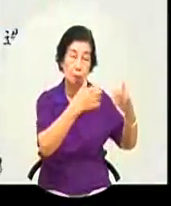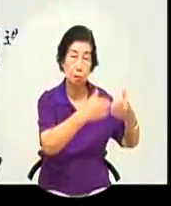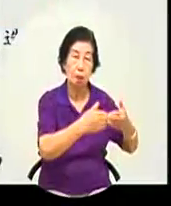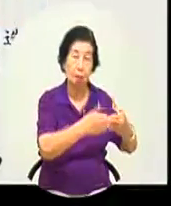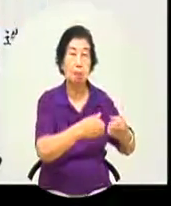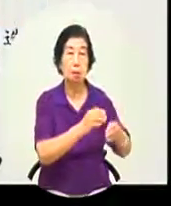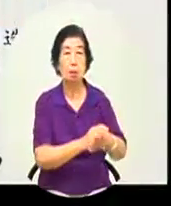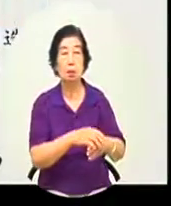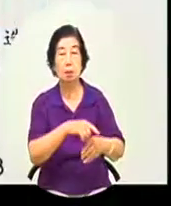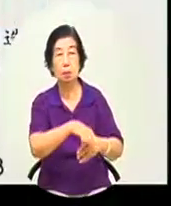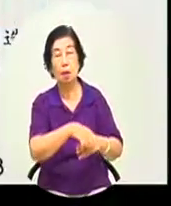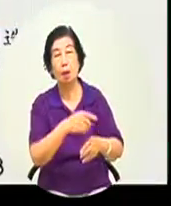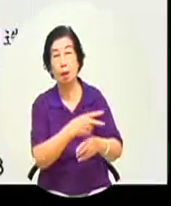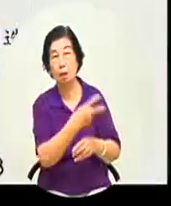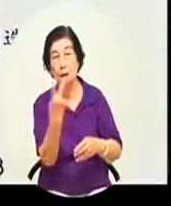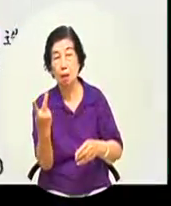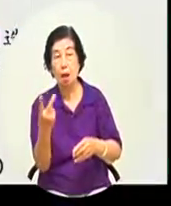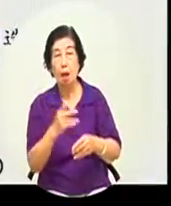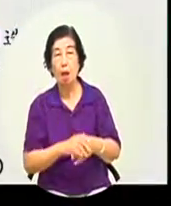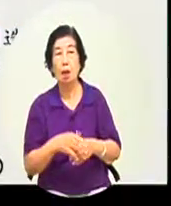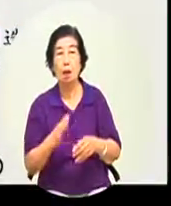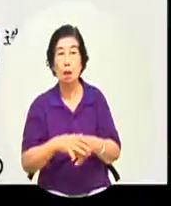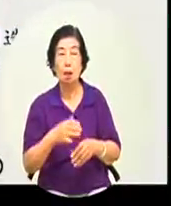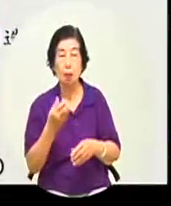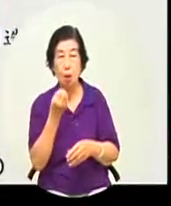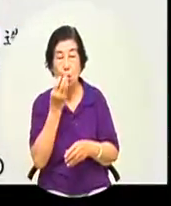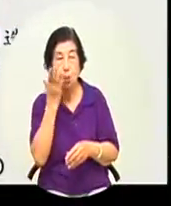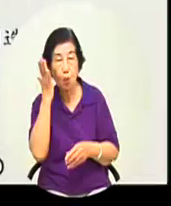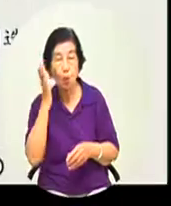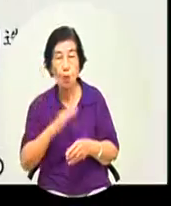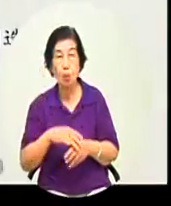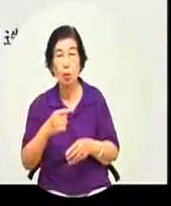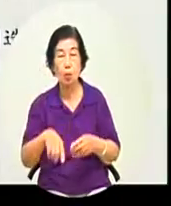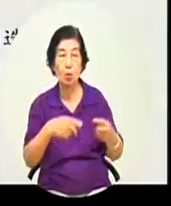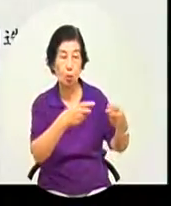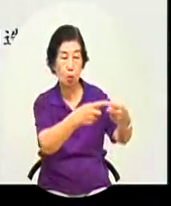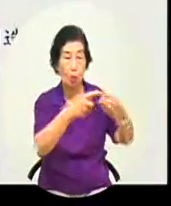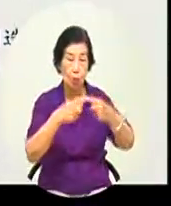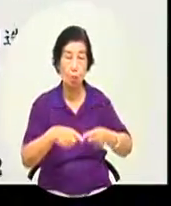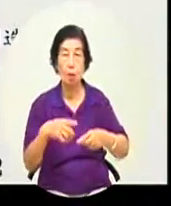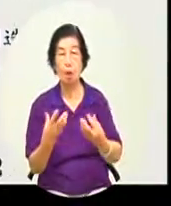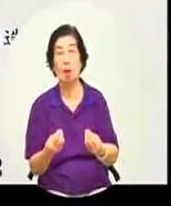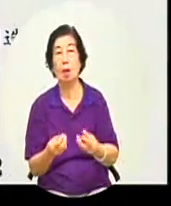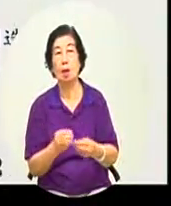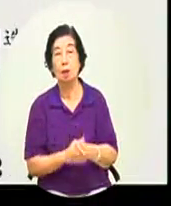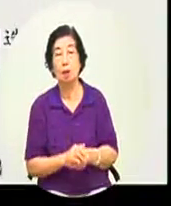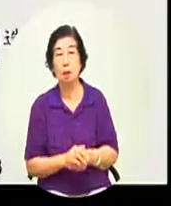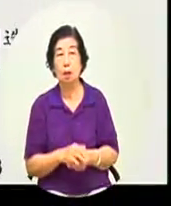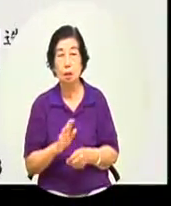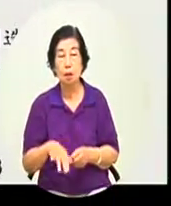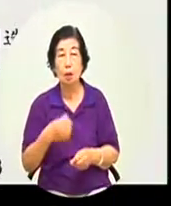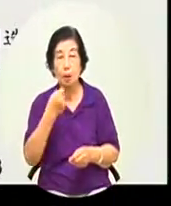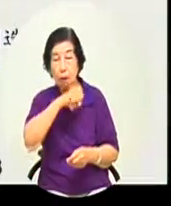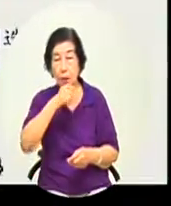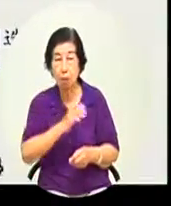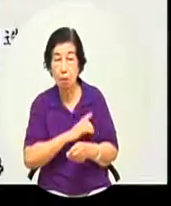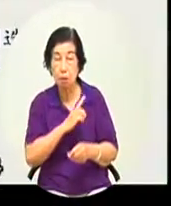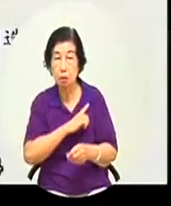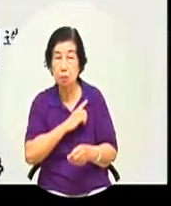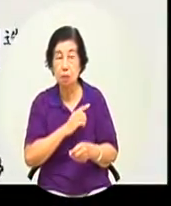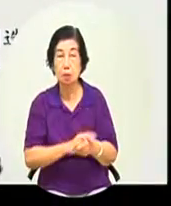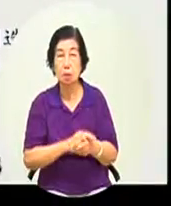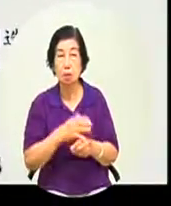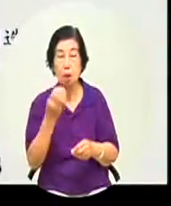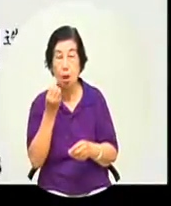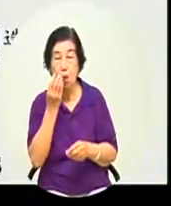到底要怎么做？譬如说国内的旅客，你能不能让他回头回头再回头，永